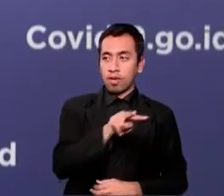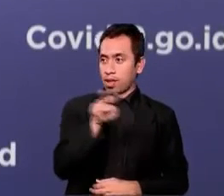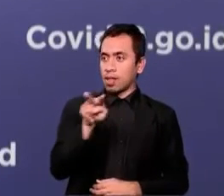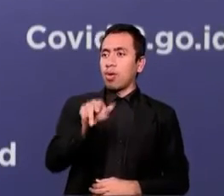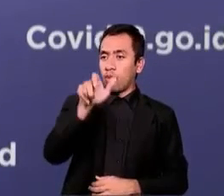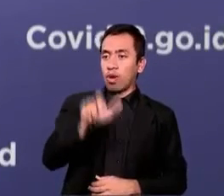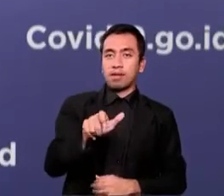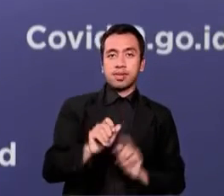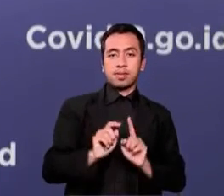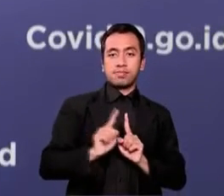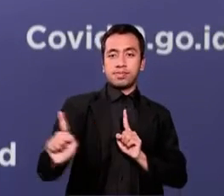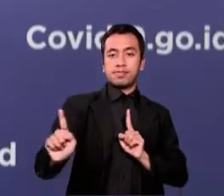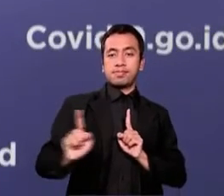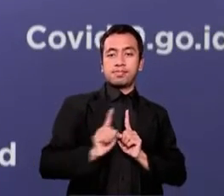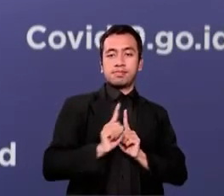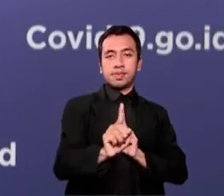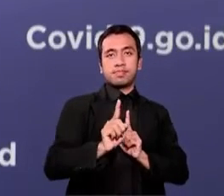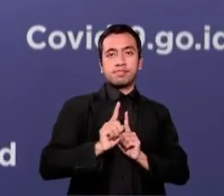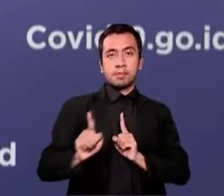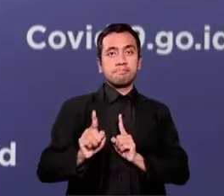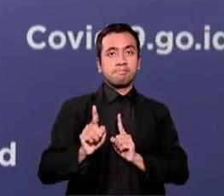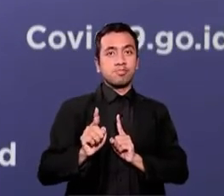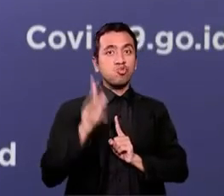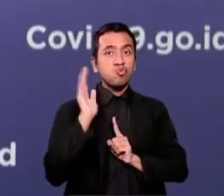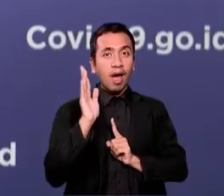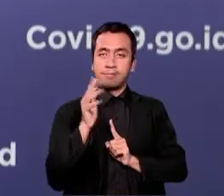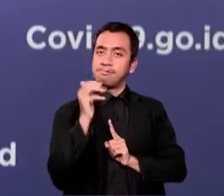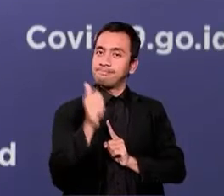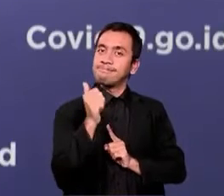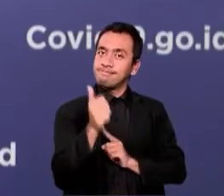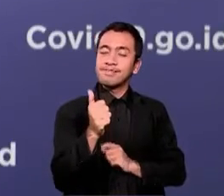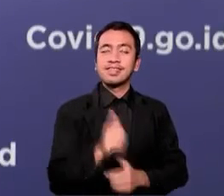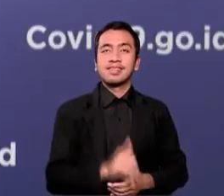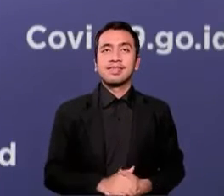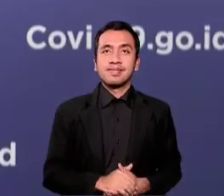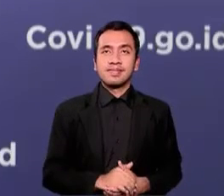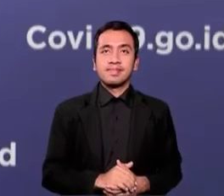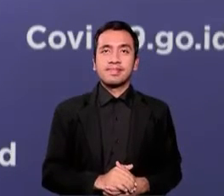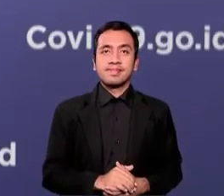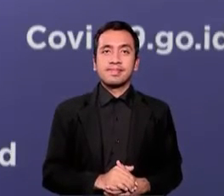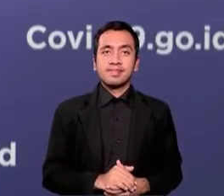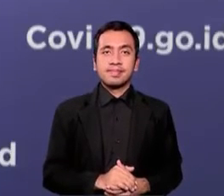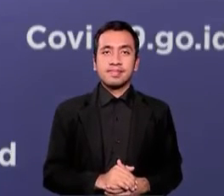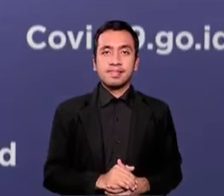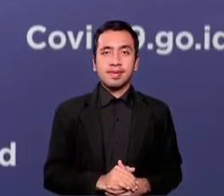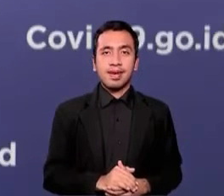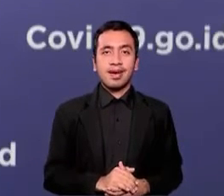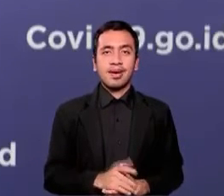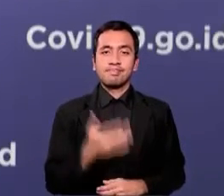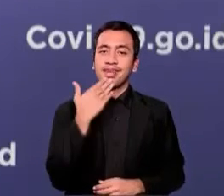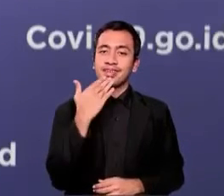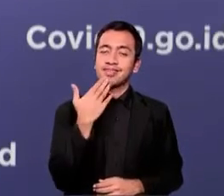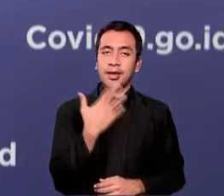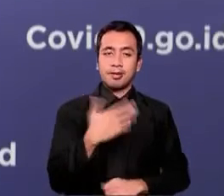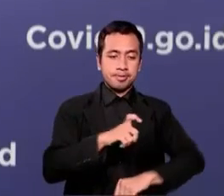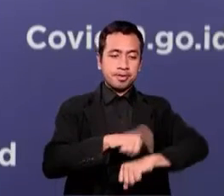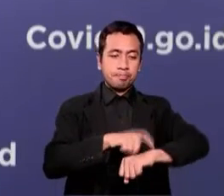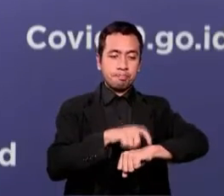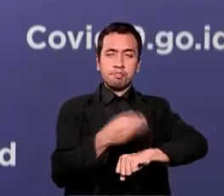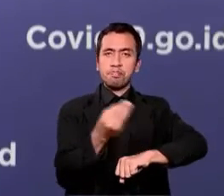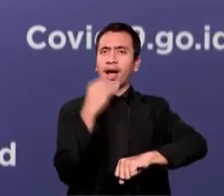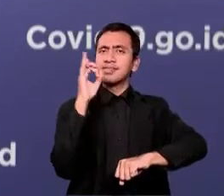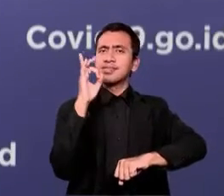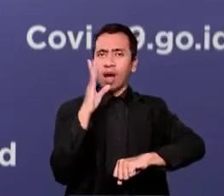yang bisa melaksanakan dengan baik Namun kami mengingatkan ke sekali lagi Justru pada saat jam istirahat makan siang